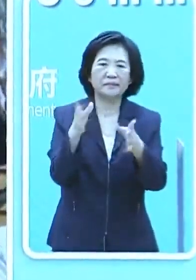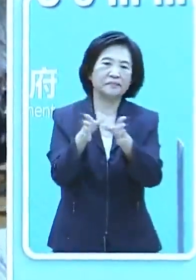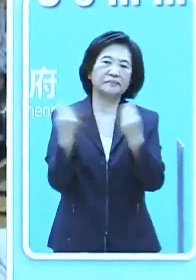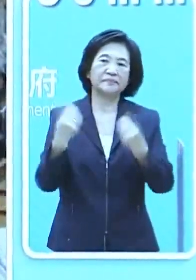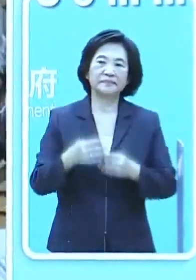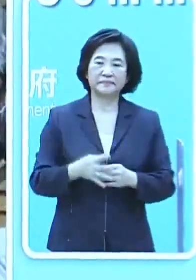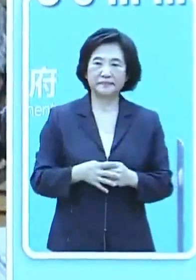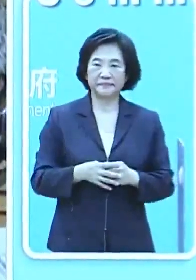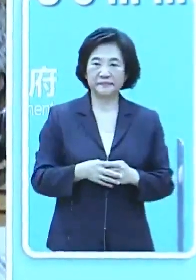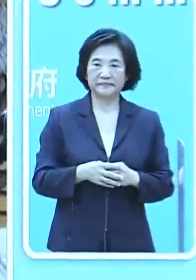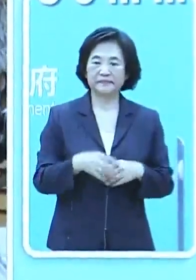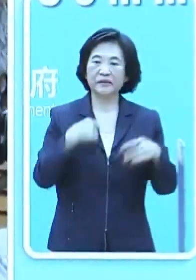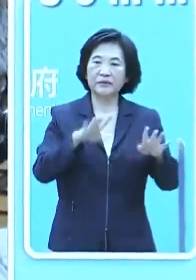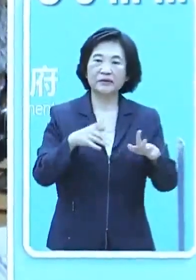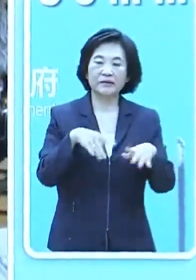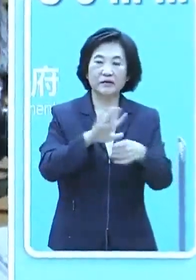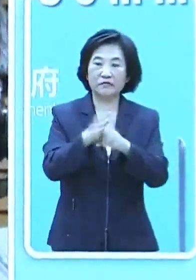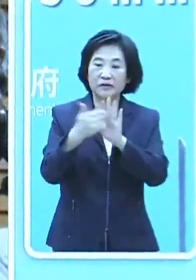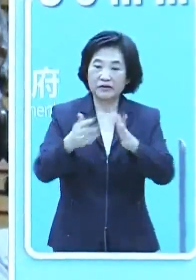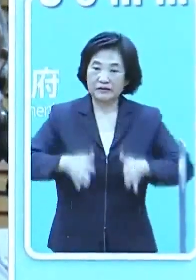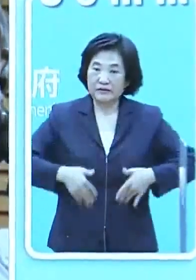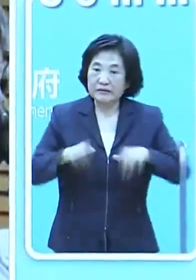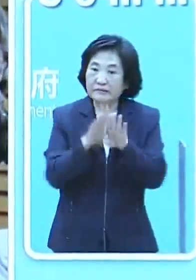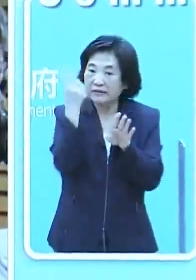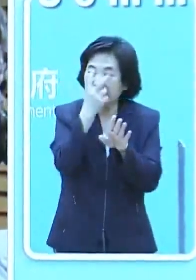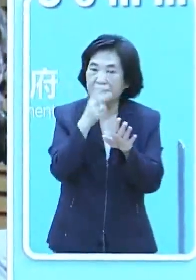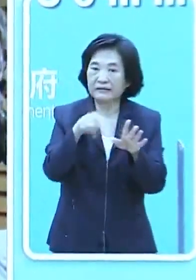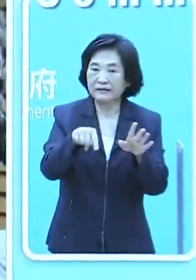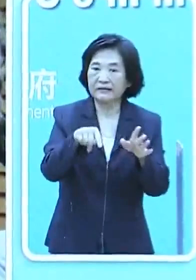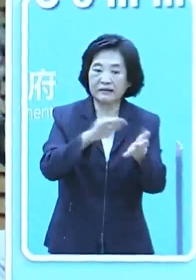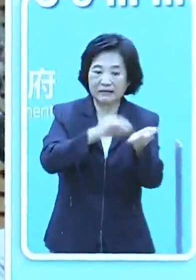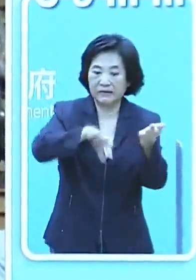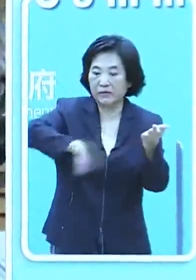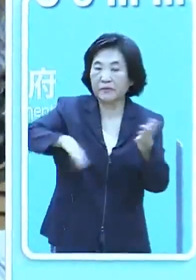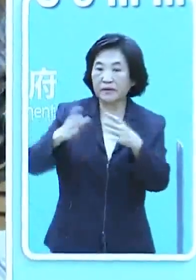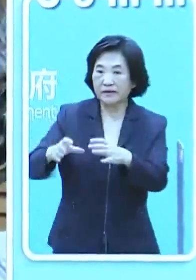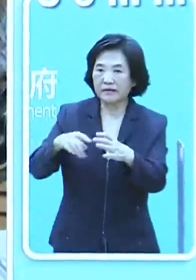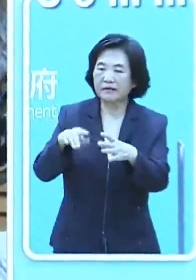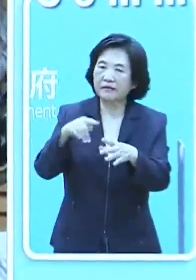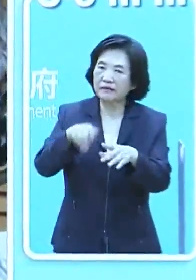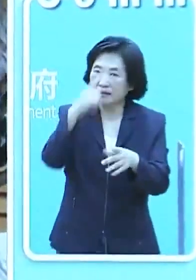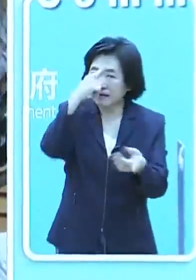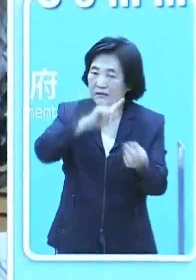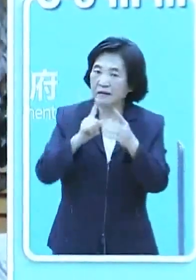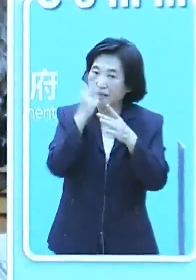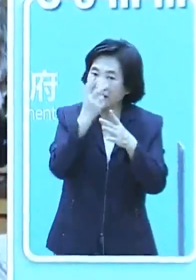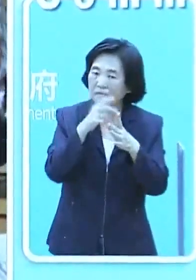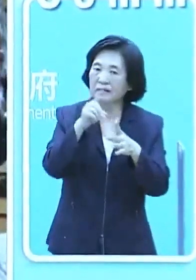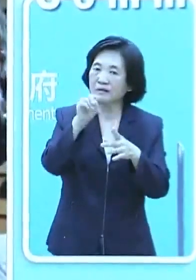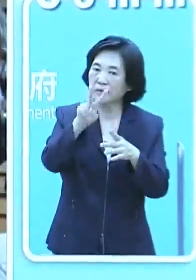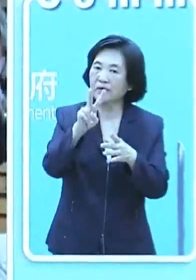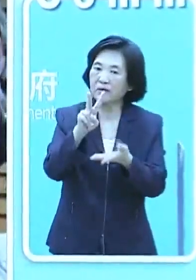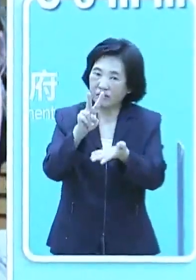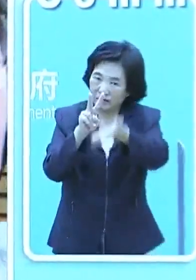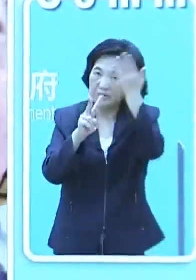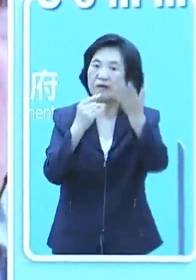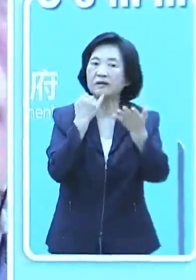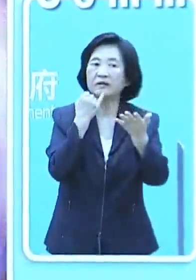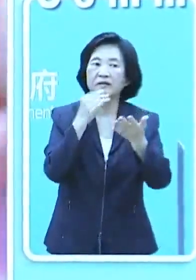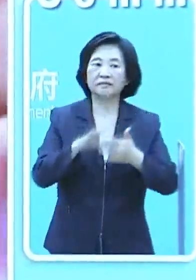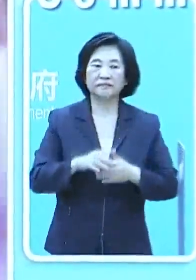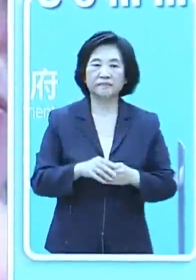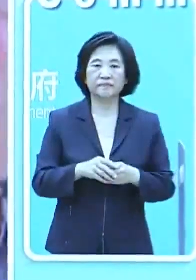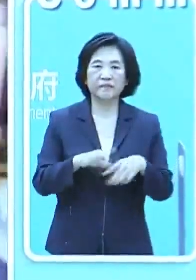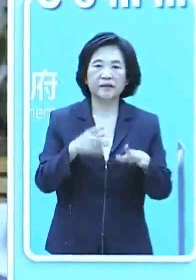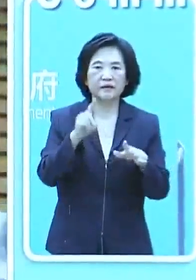讲。我们防疫急门诊哦，目前的容量已经到了大概一万二以上啊。我看这个